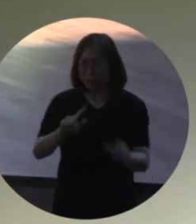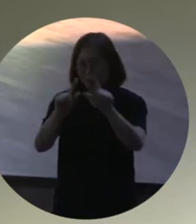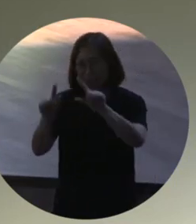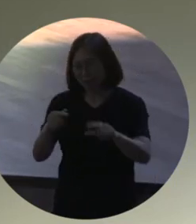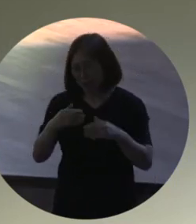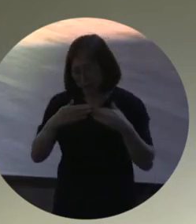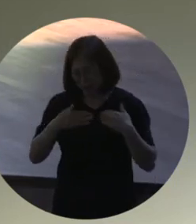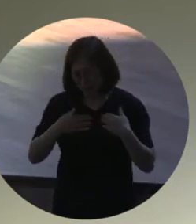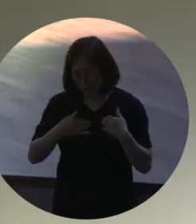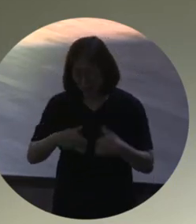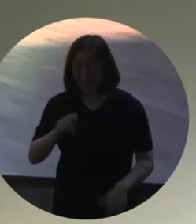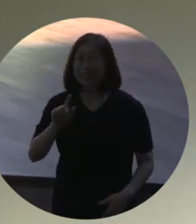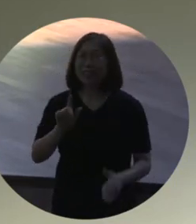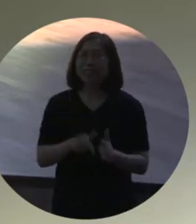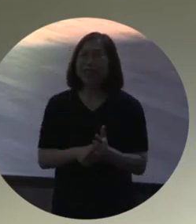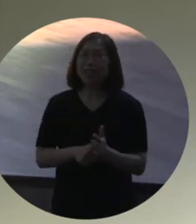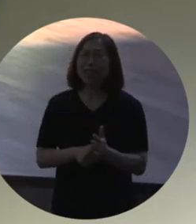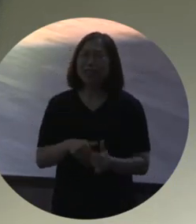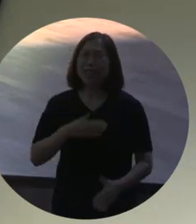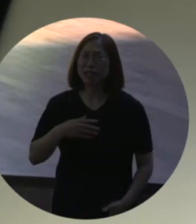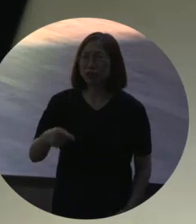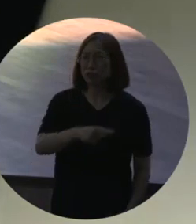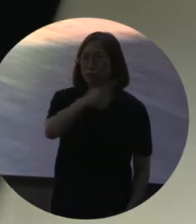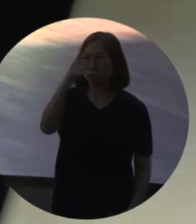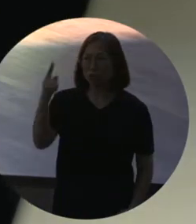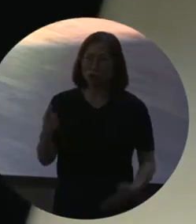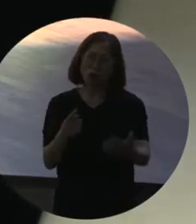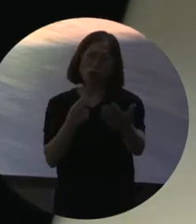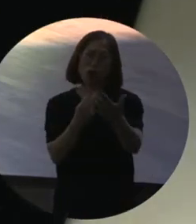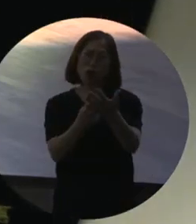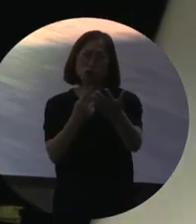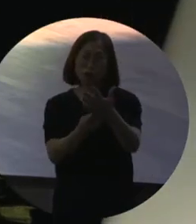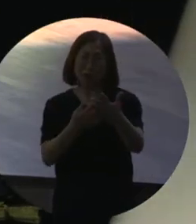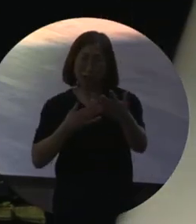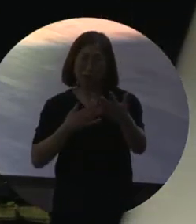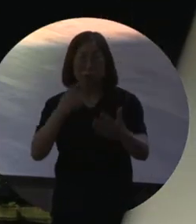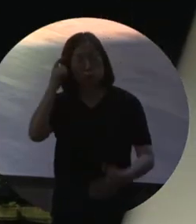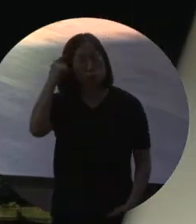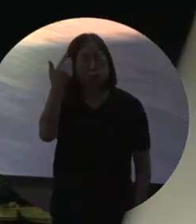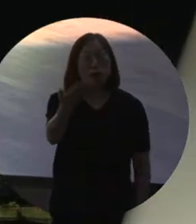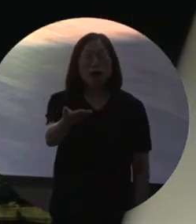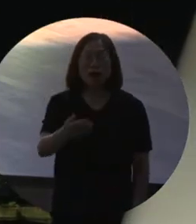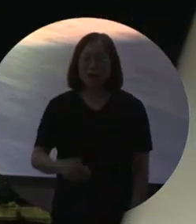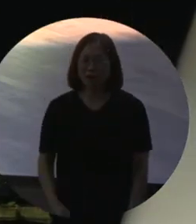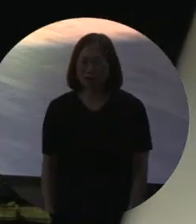그럴 때마다 나는 거울 속에 나에게 물어봤지